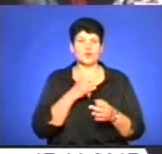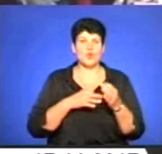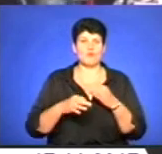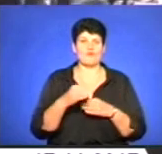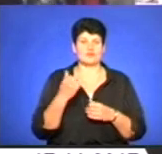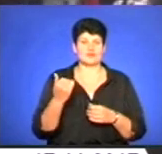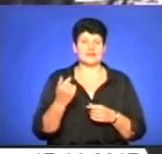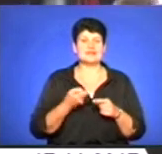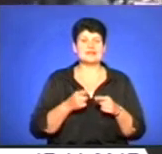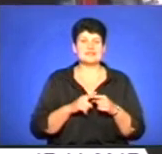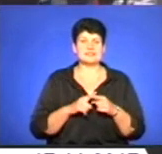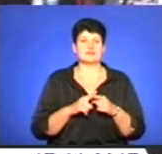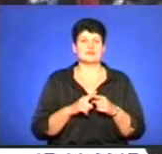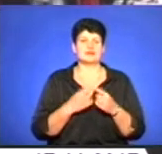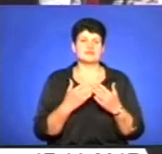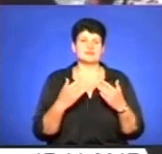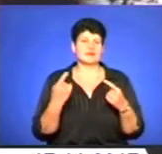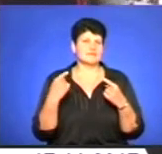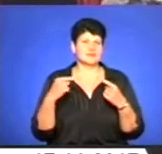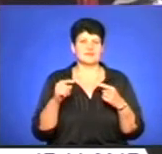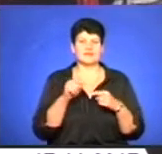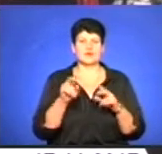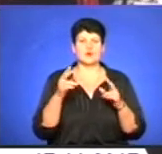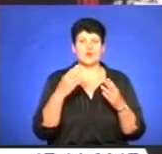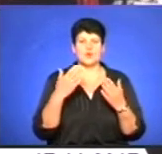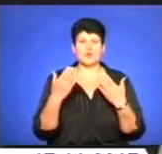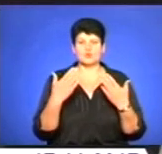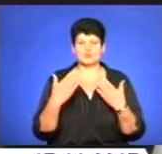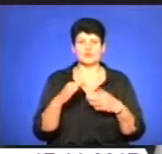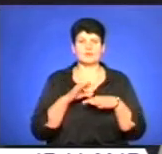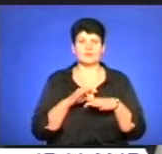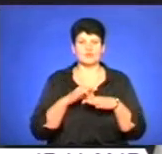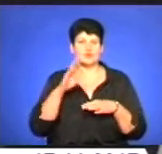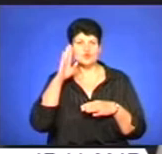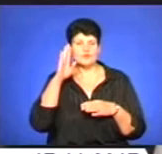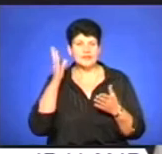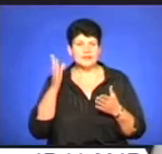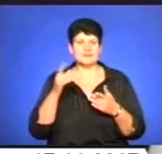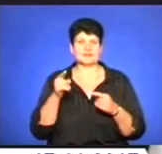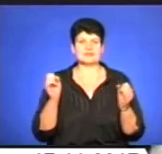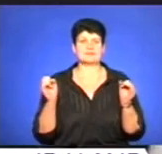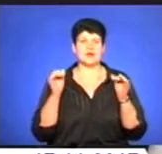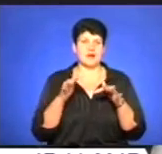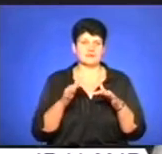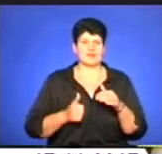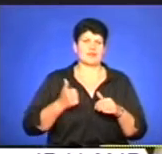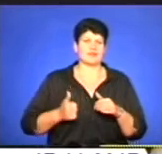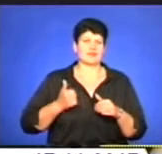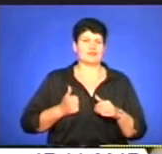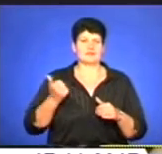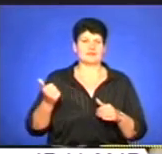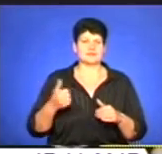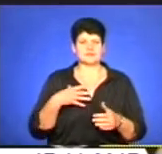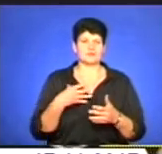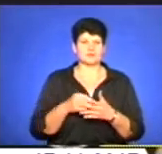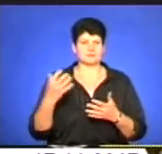обговорюють. Ця п'єса відрізняється від тих розмов, які ведуть між собою чоловіки, бо чоловіки, як правило, збираються, вони вихваляються там